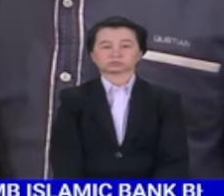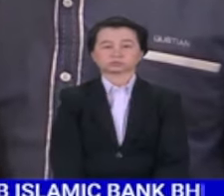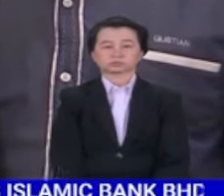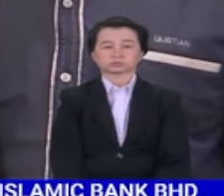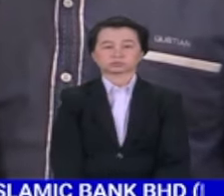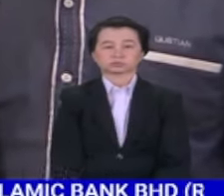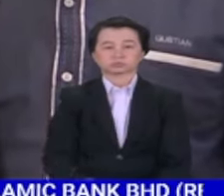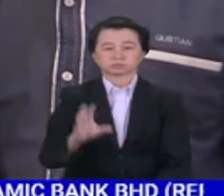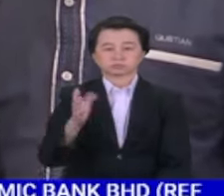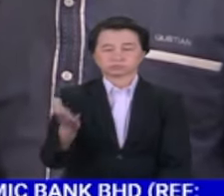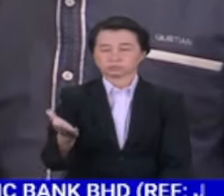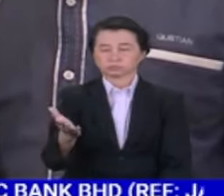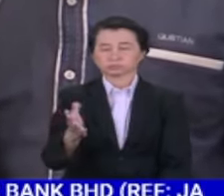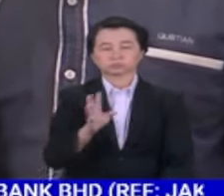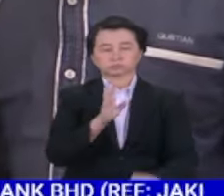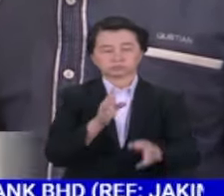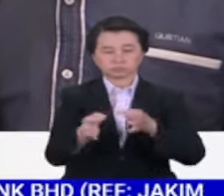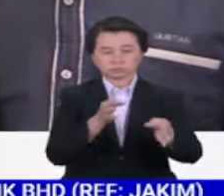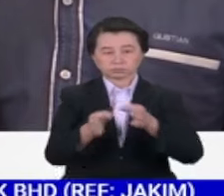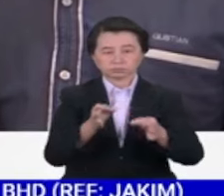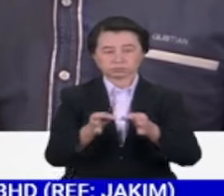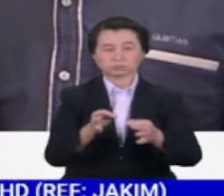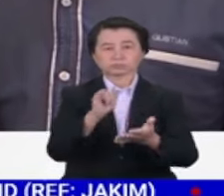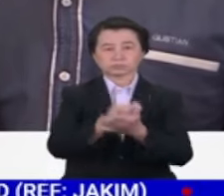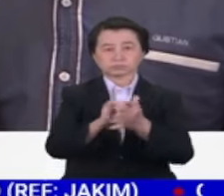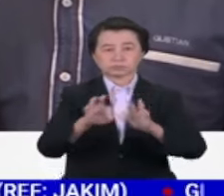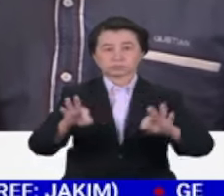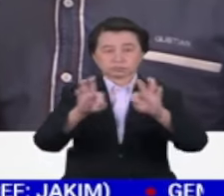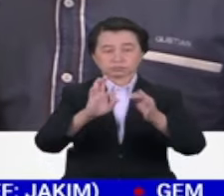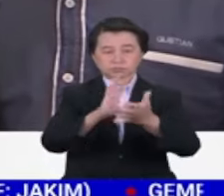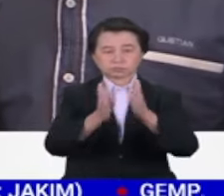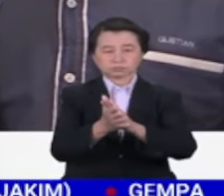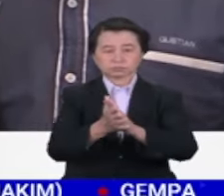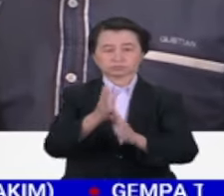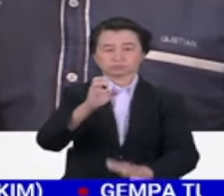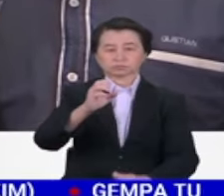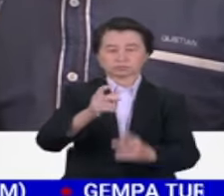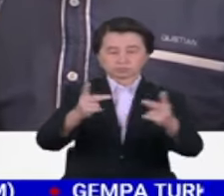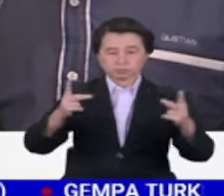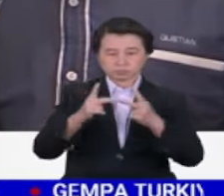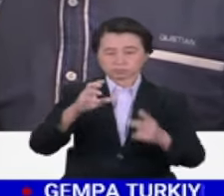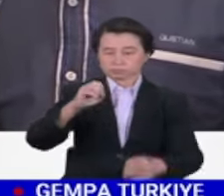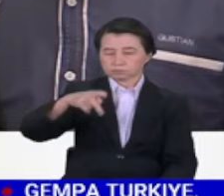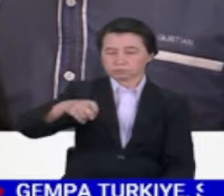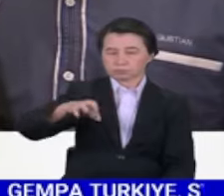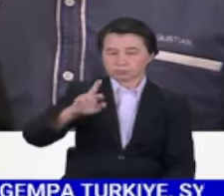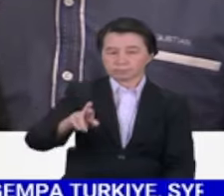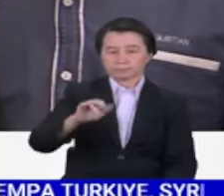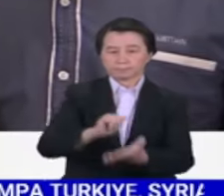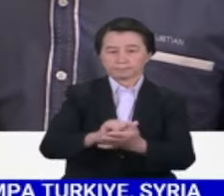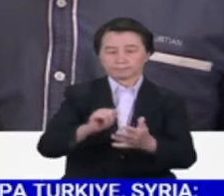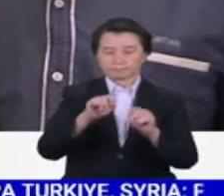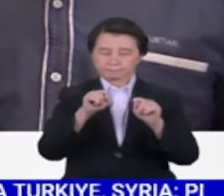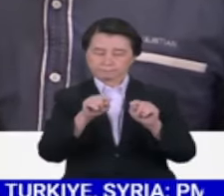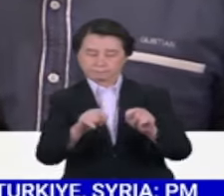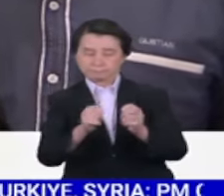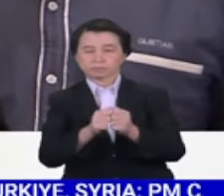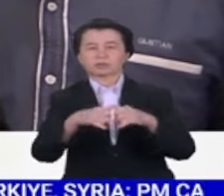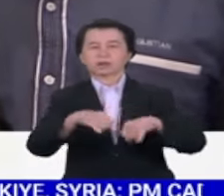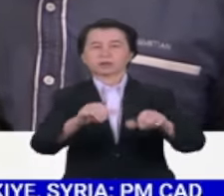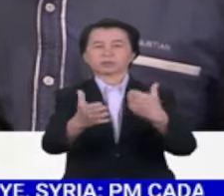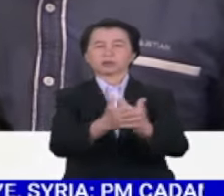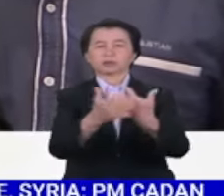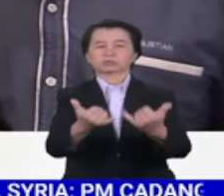Billy Menjelaskan langkah tersebut penting dalam usaha meletakkan kawasan Opar di peta dunia yang sehingga kini masih belum